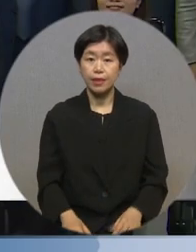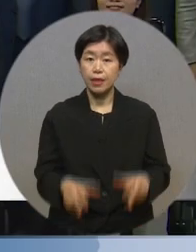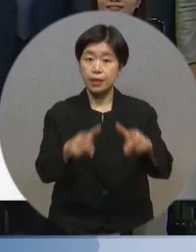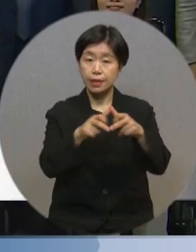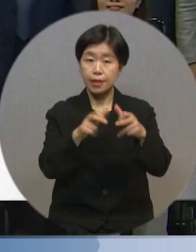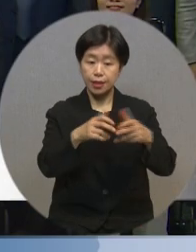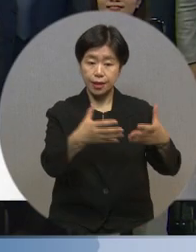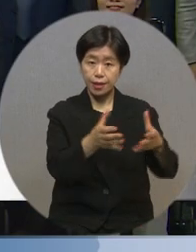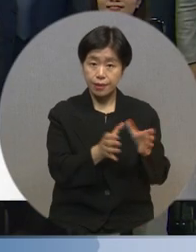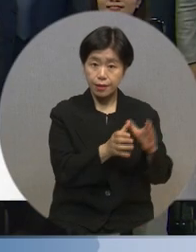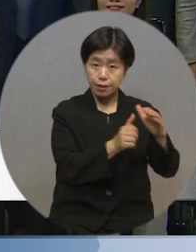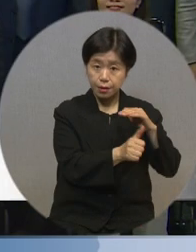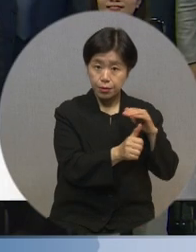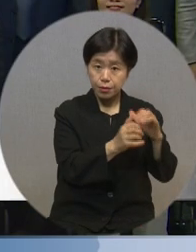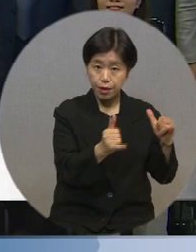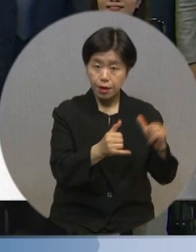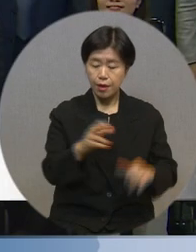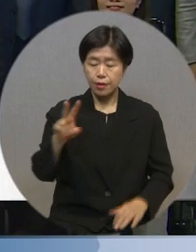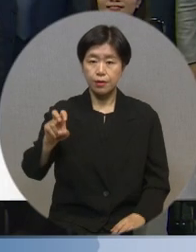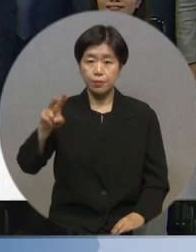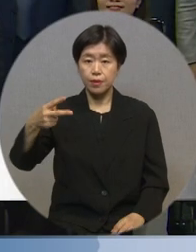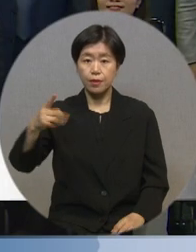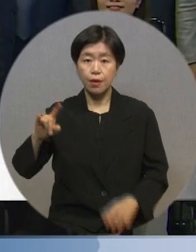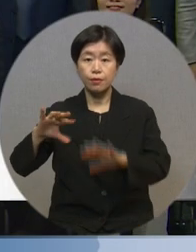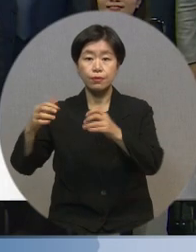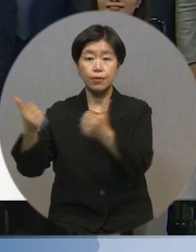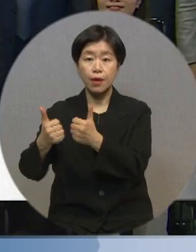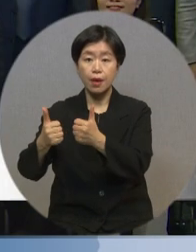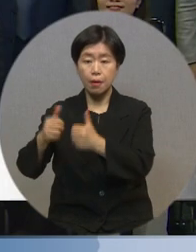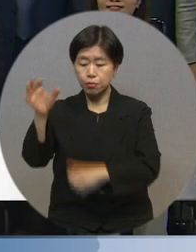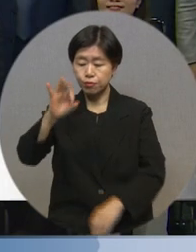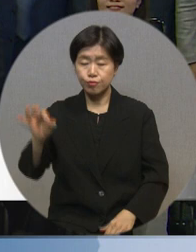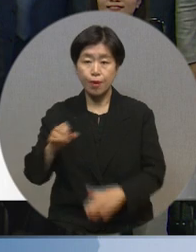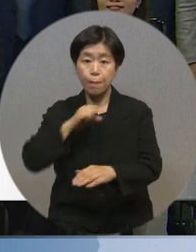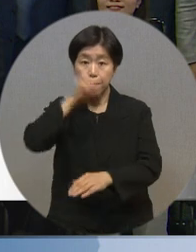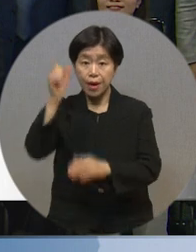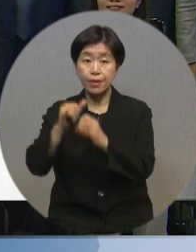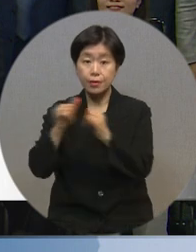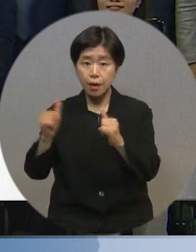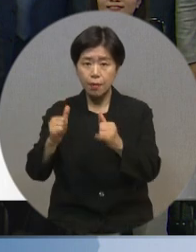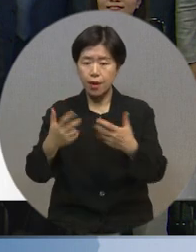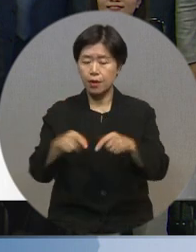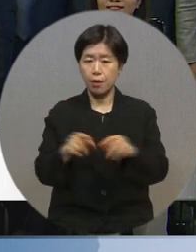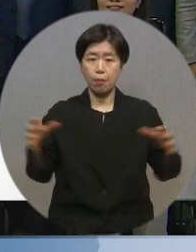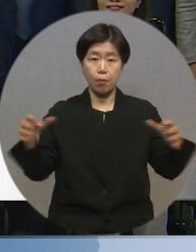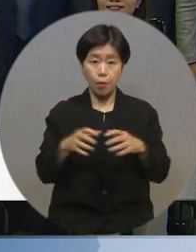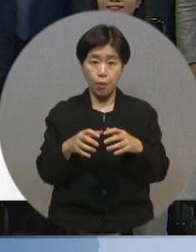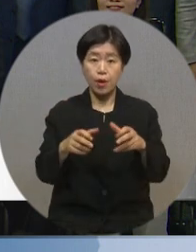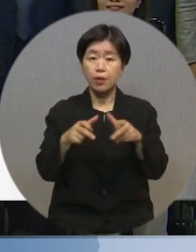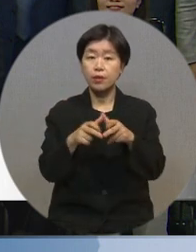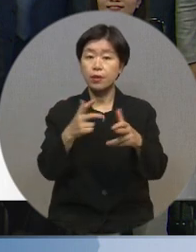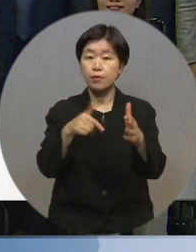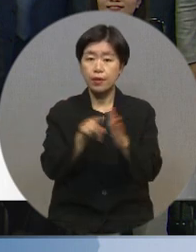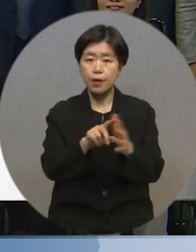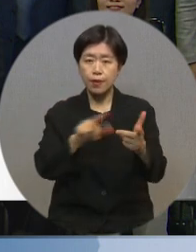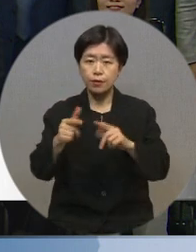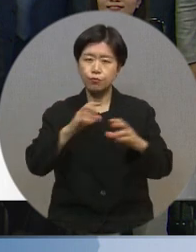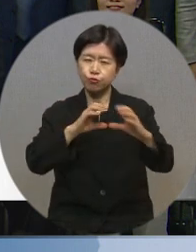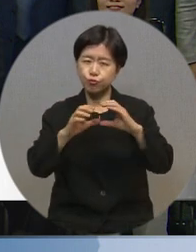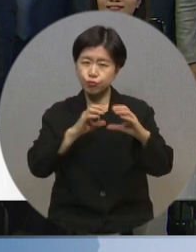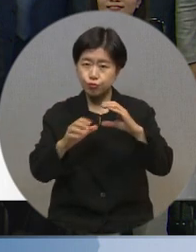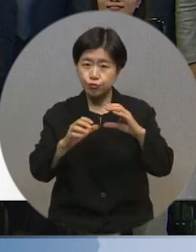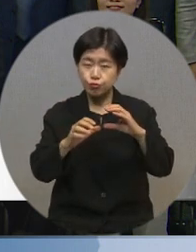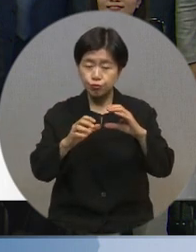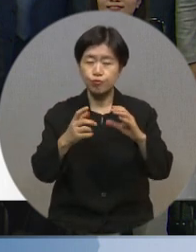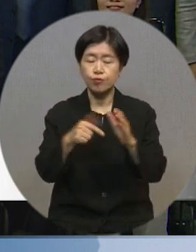장애계단체 대표자들과 22대 국회 비례대표 당선인들이 장애인 복지를 위한 소통과 협력을 위해 한자리에